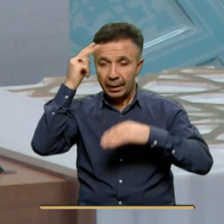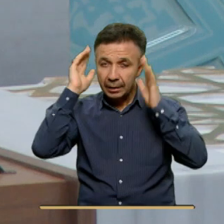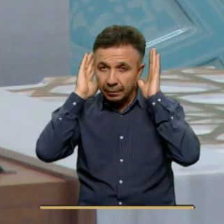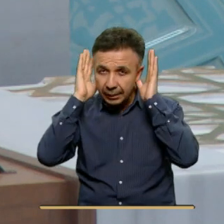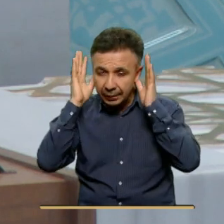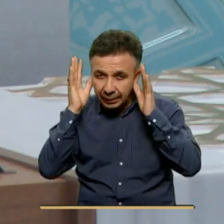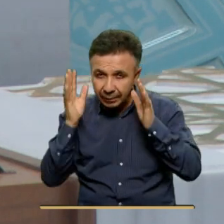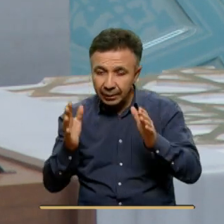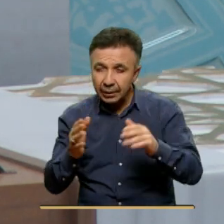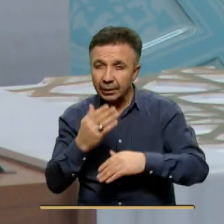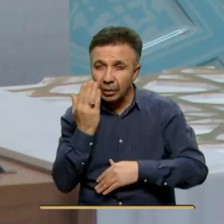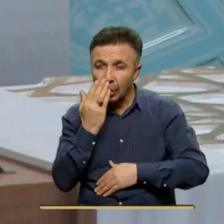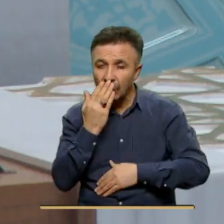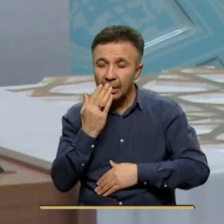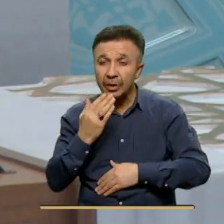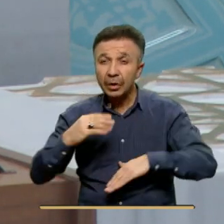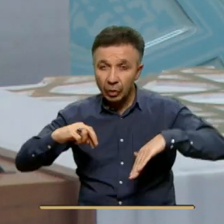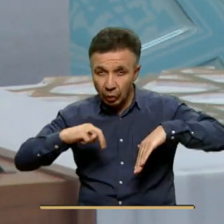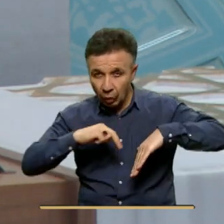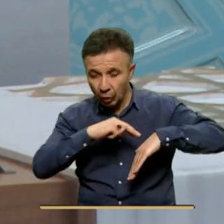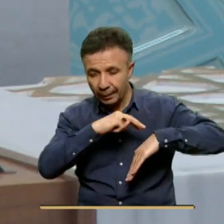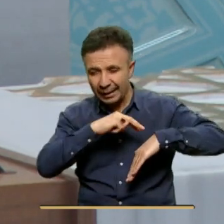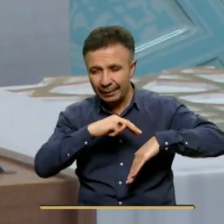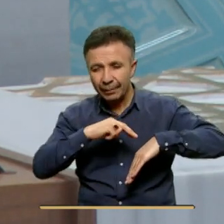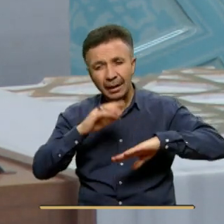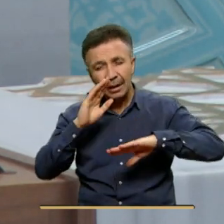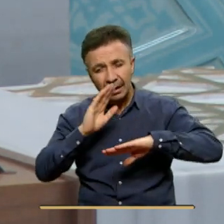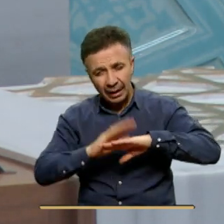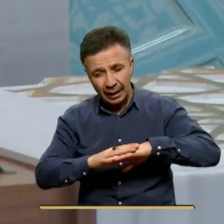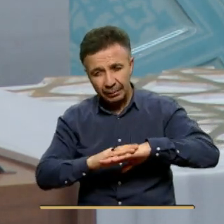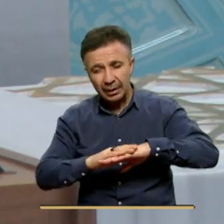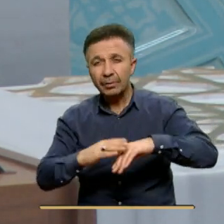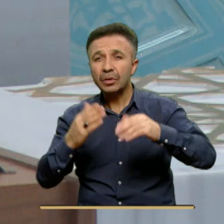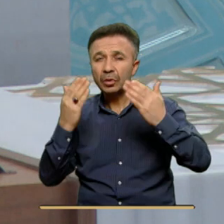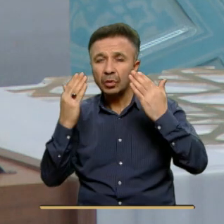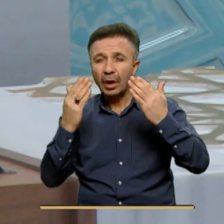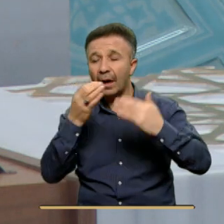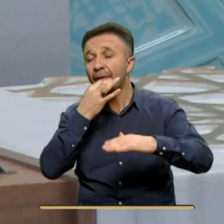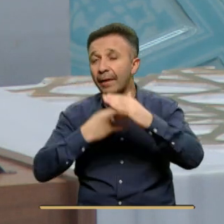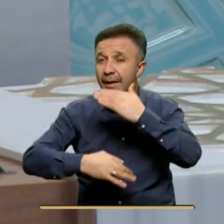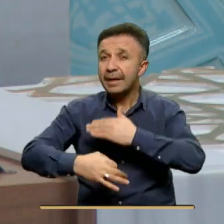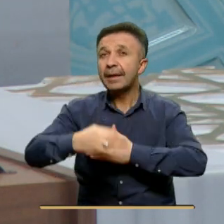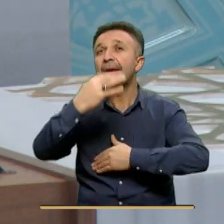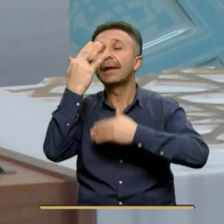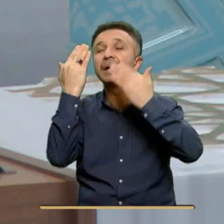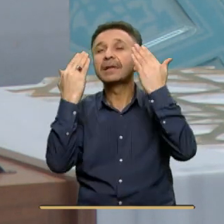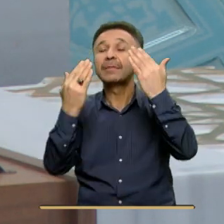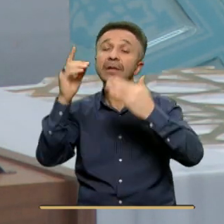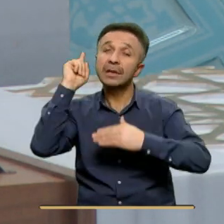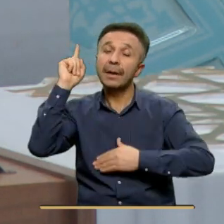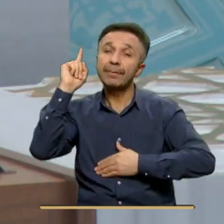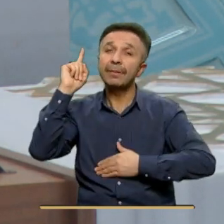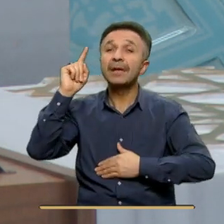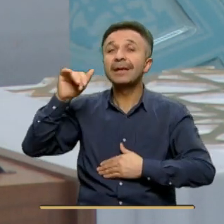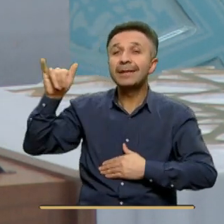namazımızı, okunacak hutbeyi, ettiğimiz ve edeceğimiz dua ve niyazlarımızı Rabbimiz